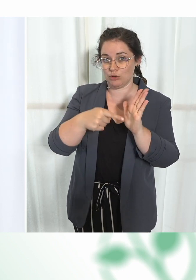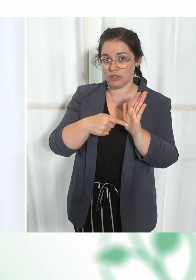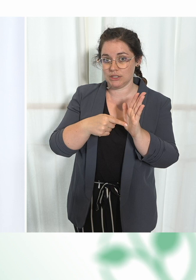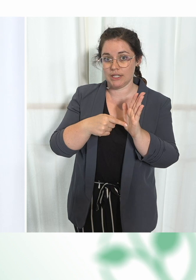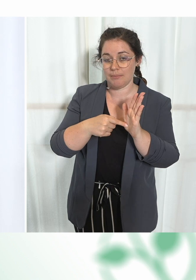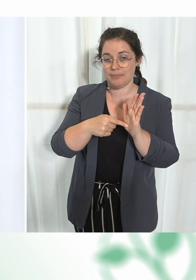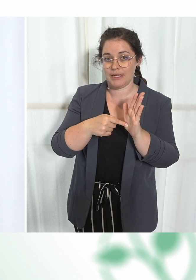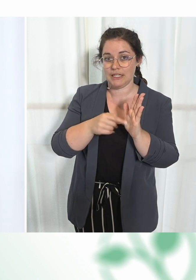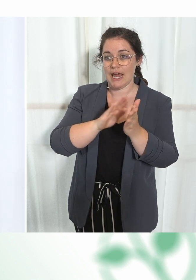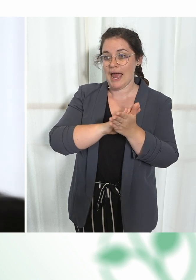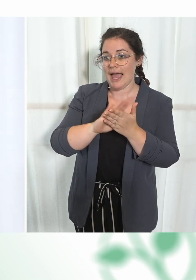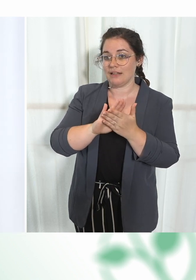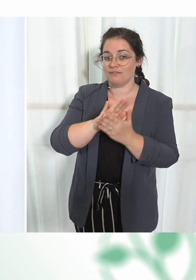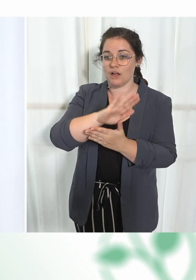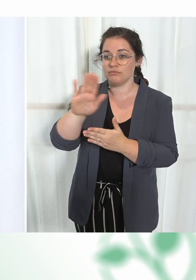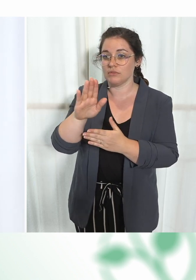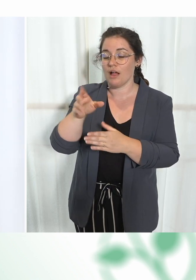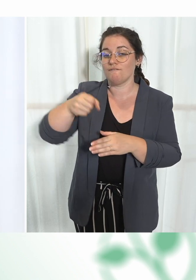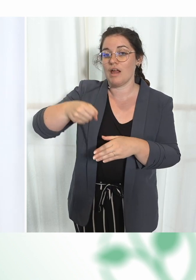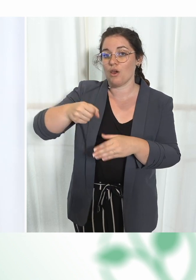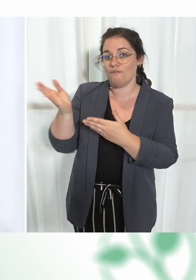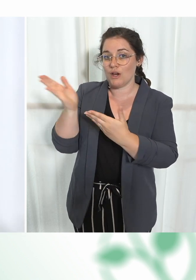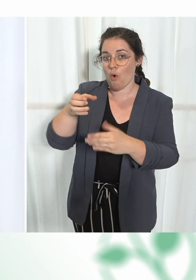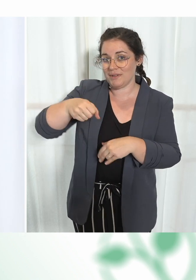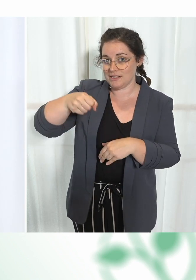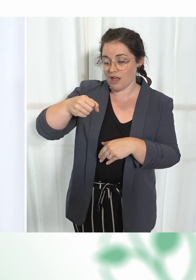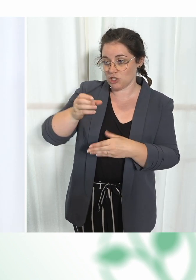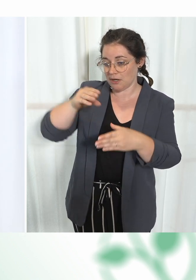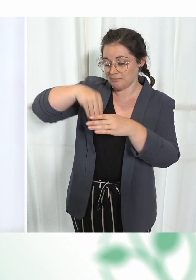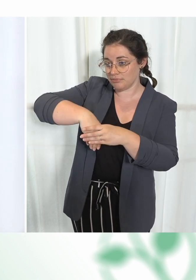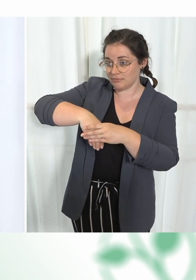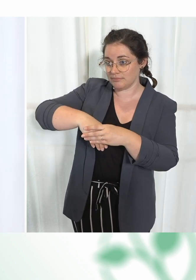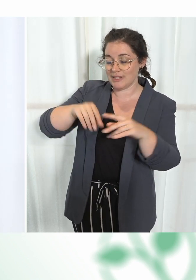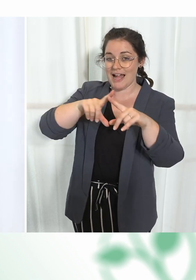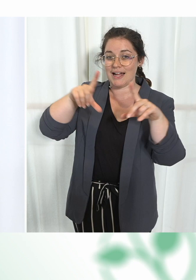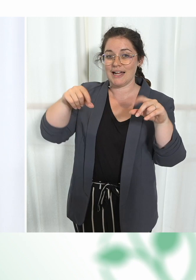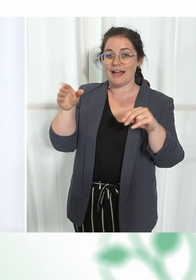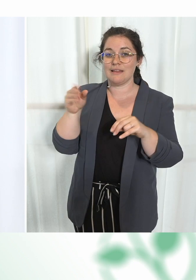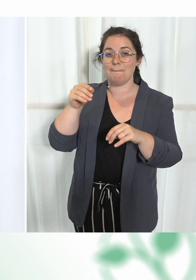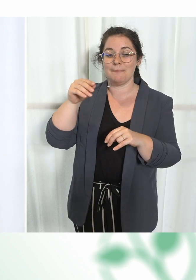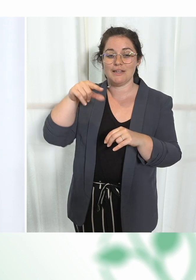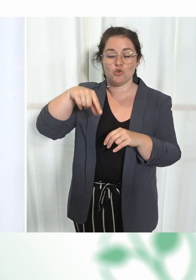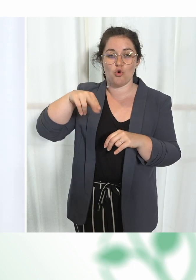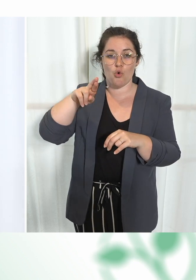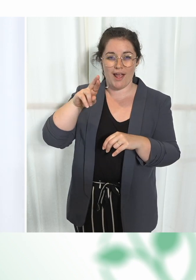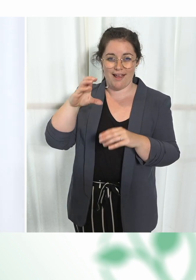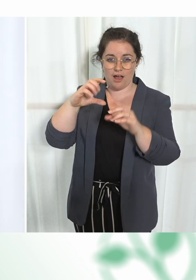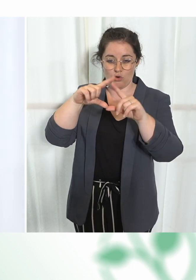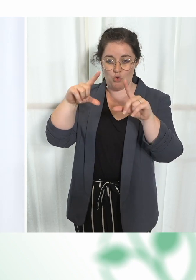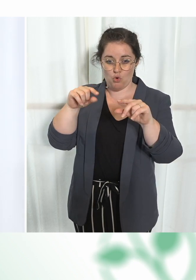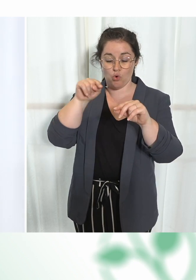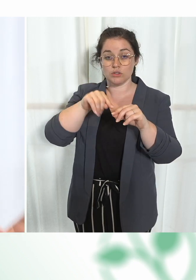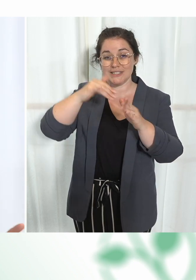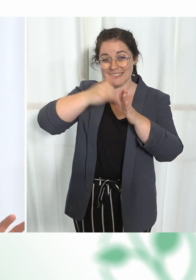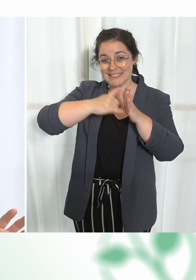bei Ihnen, nämlich in Ihrer Willkommenstasche. Da ist so eine Karte mit einem QR-Code, und wenn Sie den scannen, dann